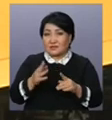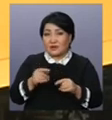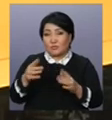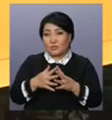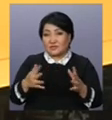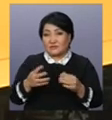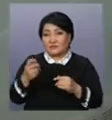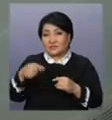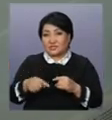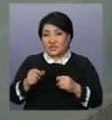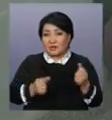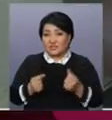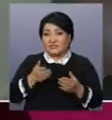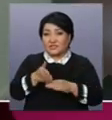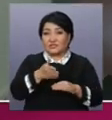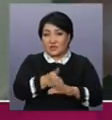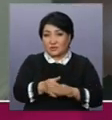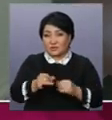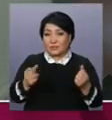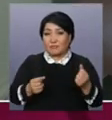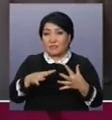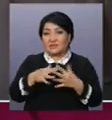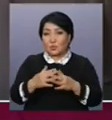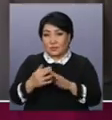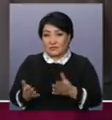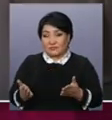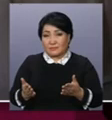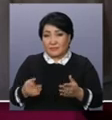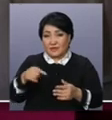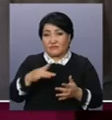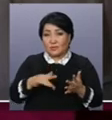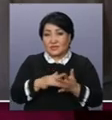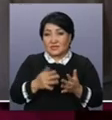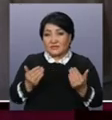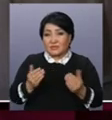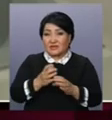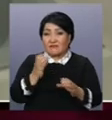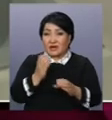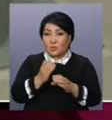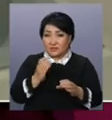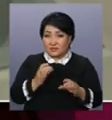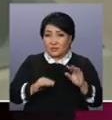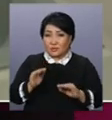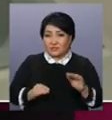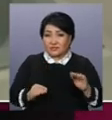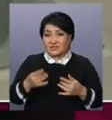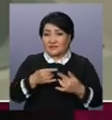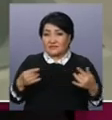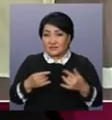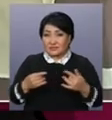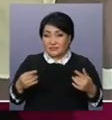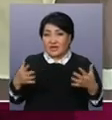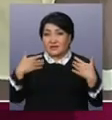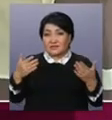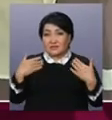это, естественно, отражается. Современные вагоны оборудованы кондиционерами и телевизорами. Все удобства нового маршрута